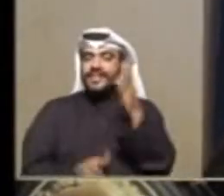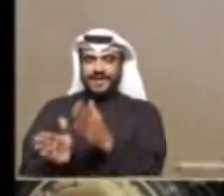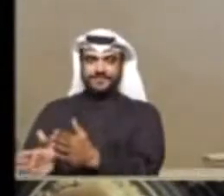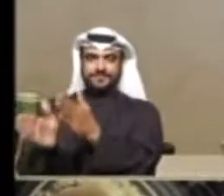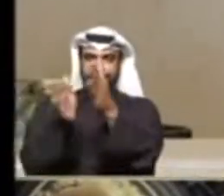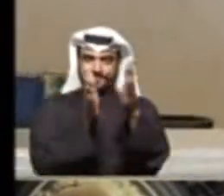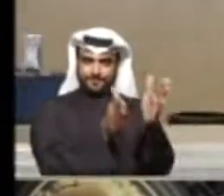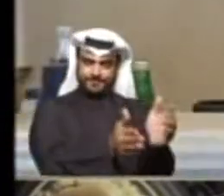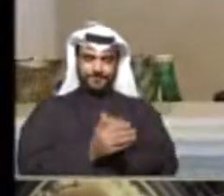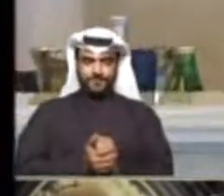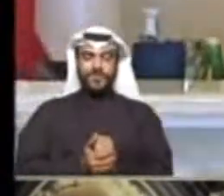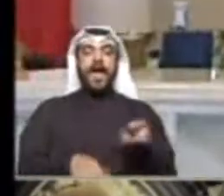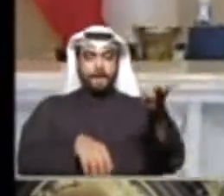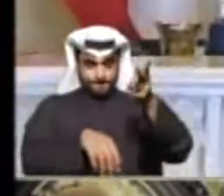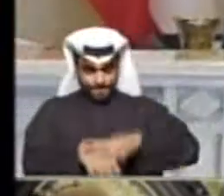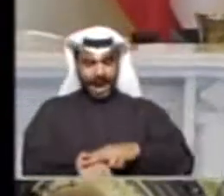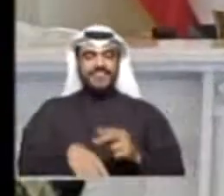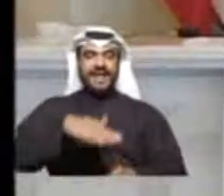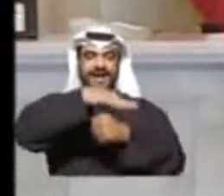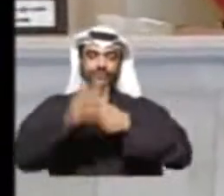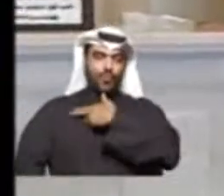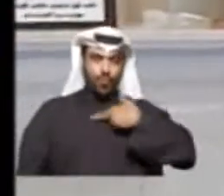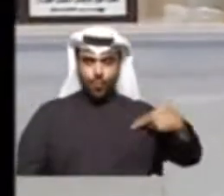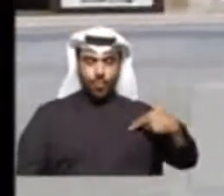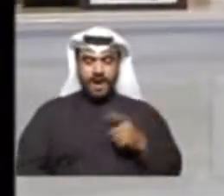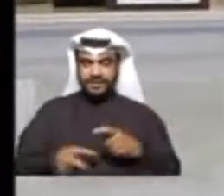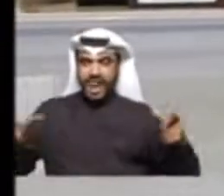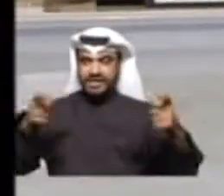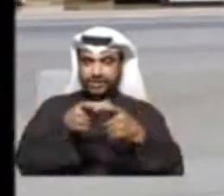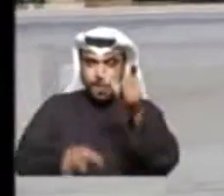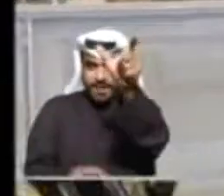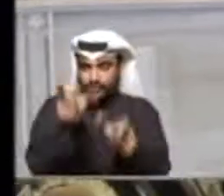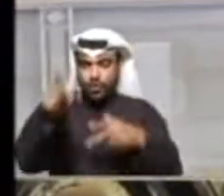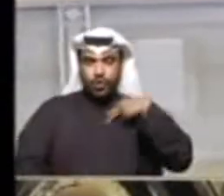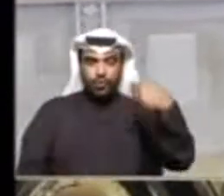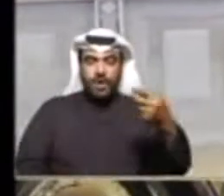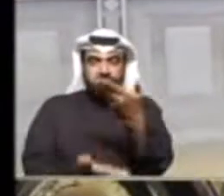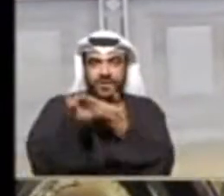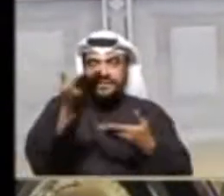بحث مجلس الوزراء الشؤون السياسية في ضوء التقارير المتعلقة بمجمل التطورات